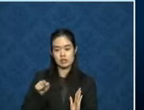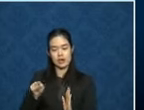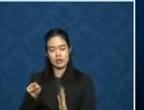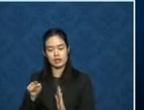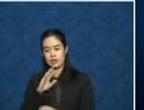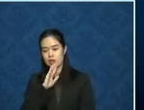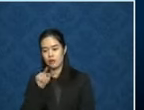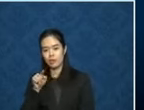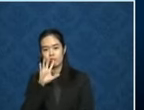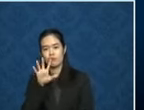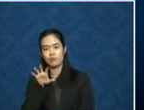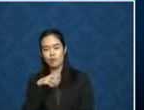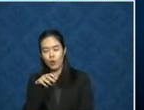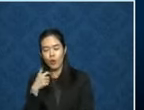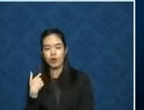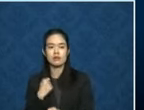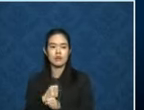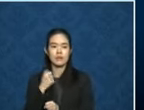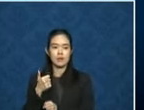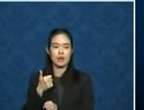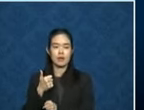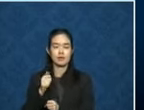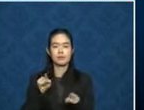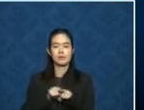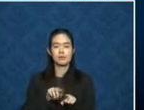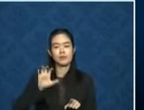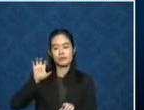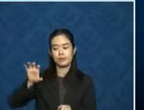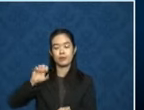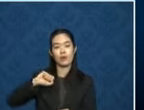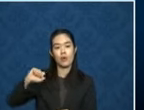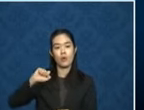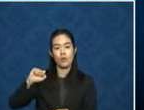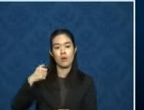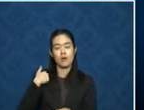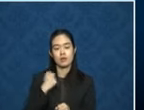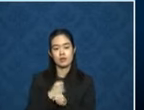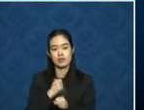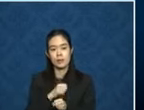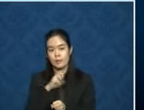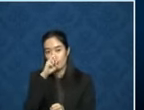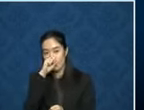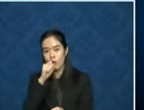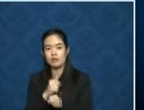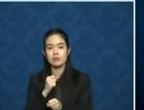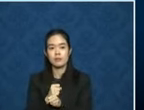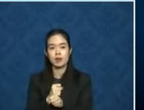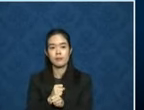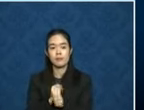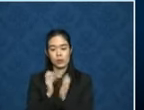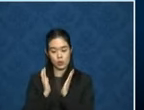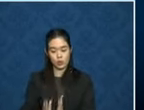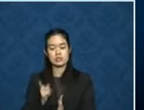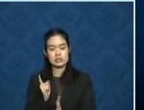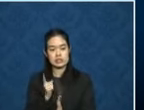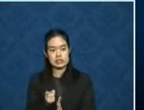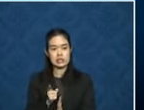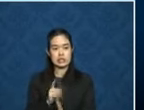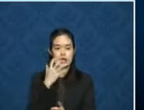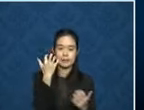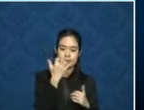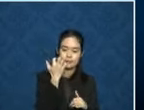นี้นะครับในมุมทดสอบด้านขวานะครับจะเห็นว่ากรรมการมนุษย์ก็จะเผชิญกับบททดสอบทั้งจากปัญญาประดิษฐ์เองและเป็นมนุษย์ซึ่งเป็นช้อยหลอกนะ